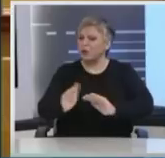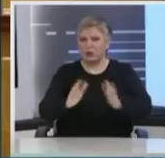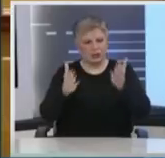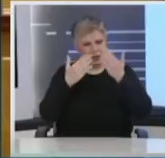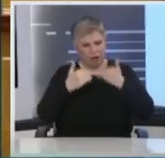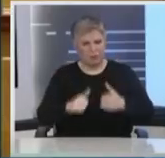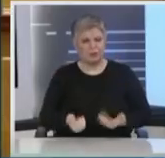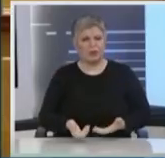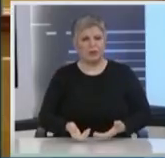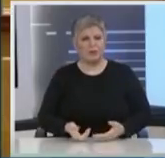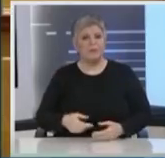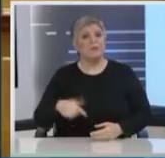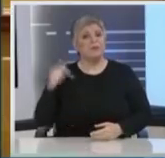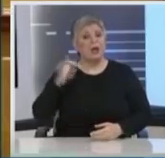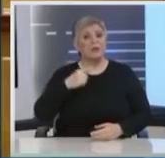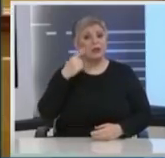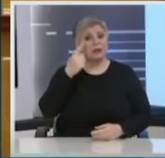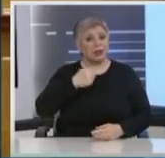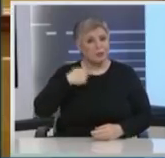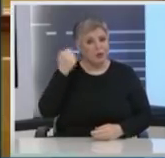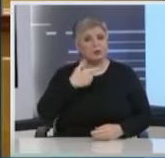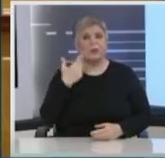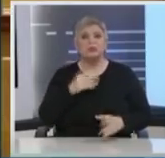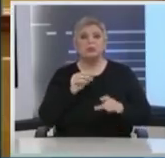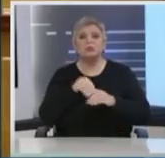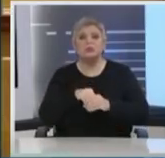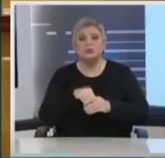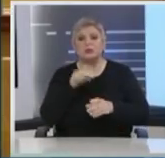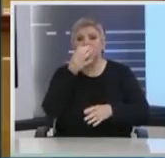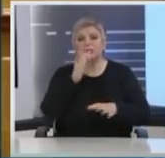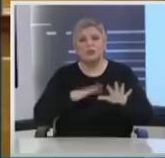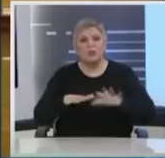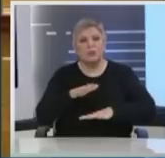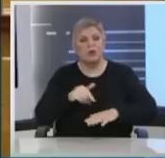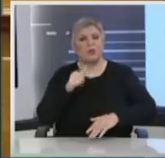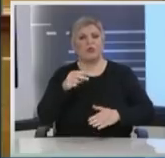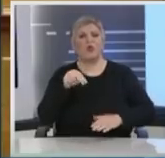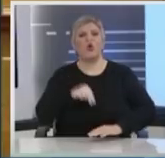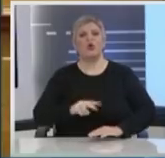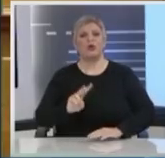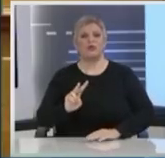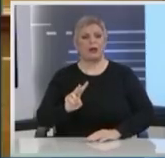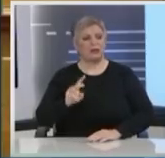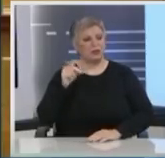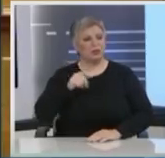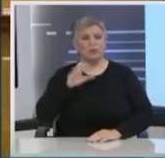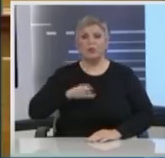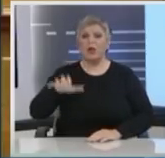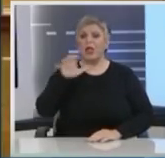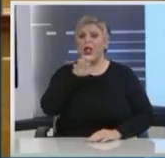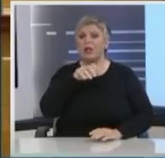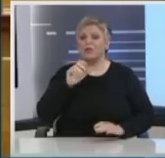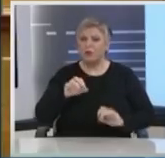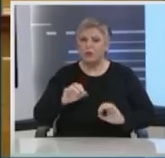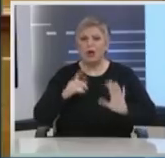αυτά τα πρόσωπα που εμπλέκονται με την ομάρτης στις άλλες χώρες της Ευρωπαϊκής Ένωσης